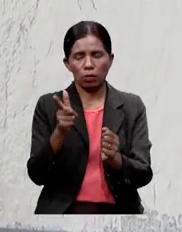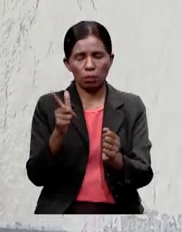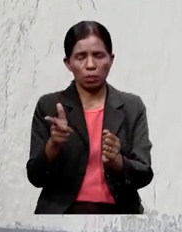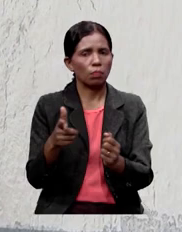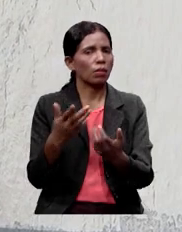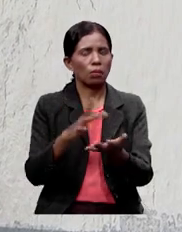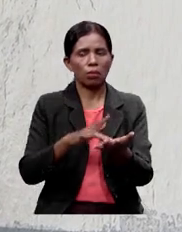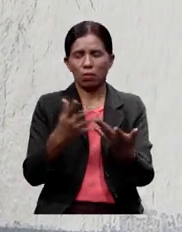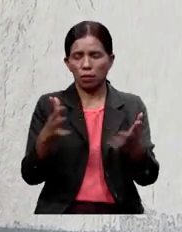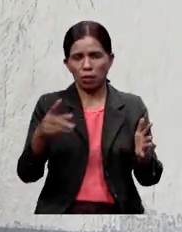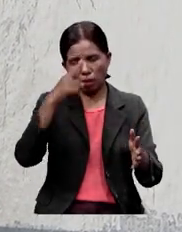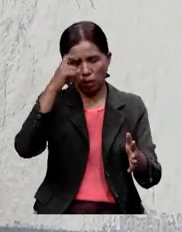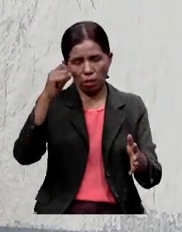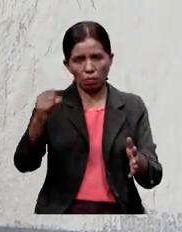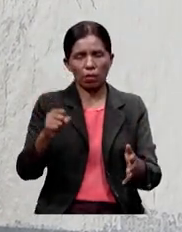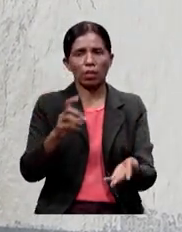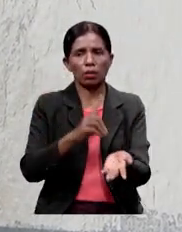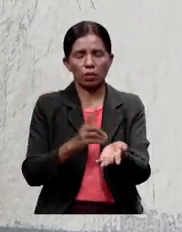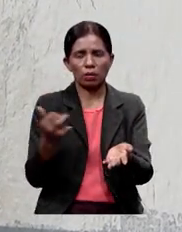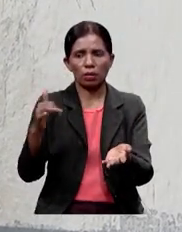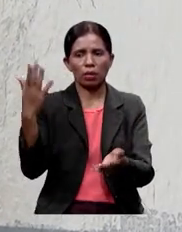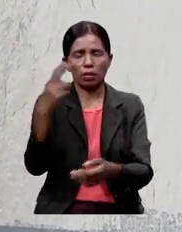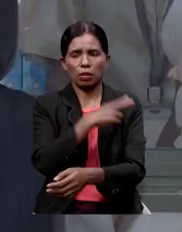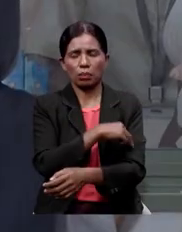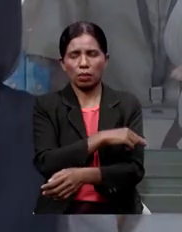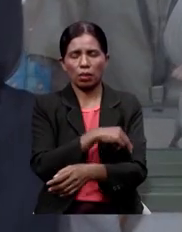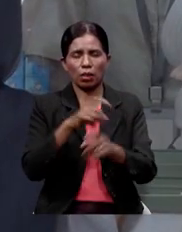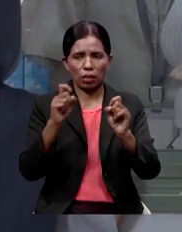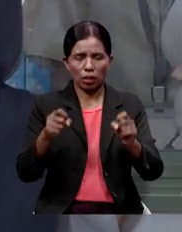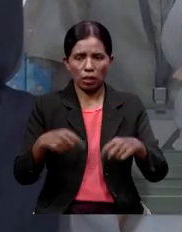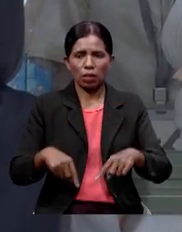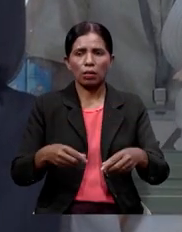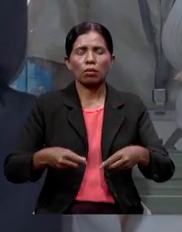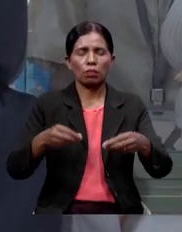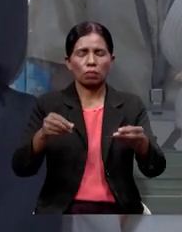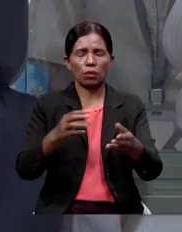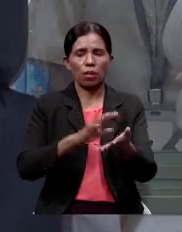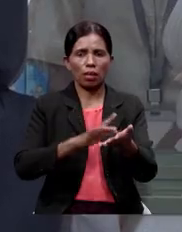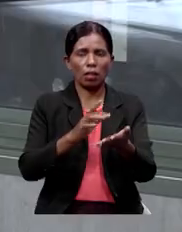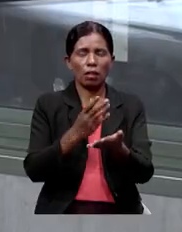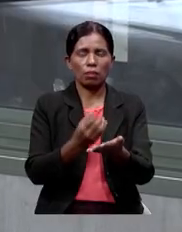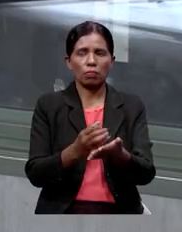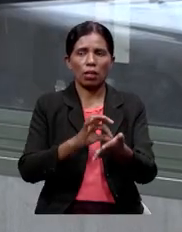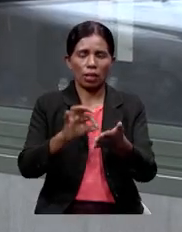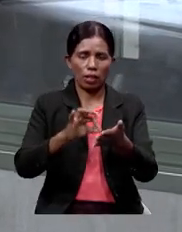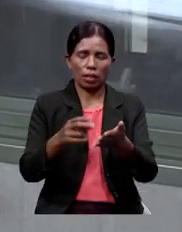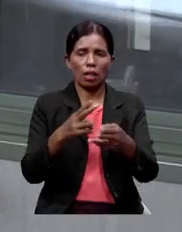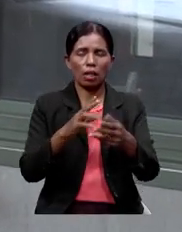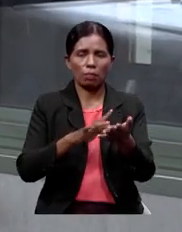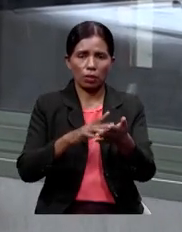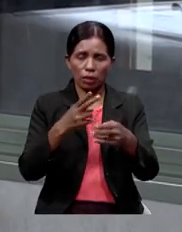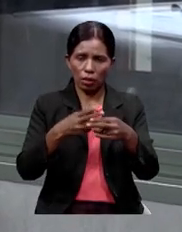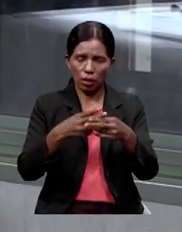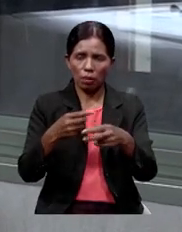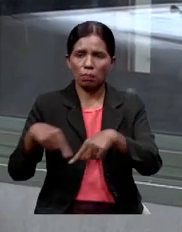iha. Tamane pessoal saudi sira iha klinika ne, obrigado tenki pasa reseta pa paciente sira, hori sosa ai moruk iha